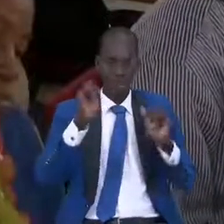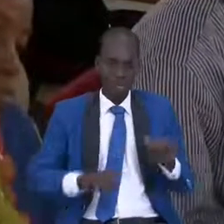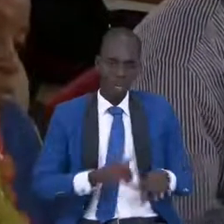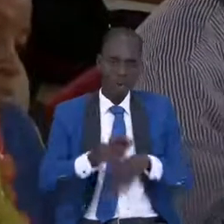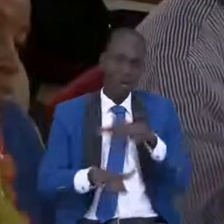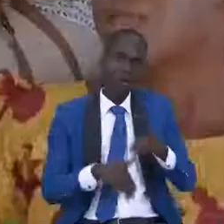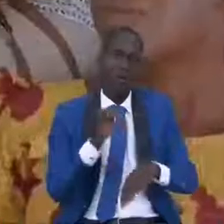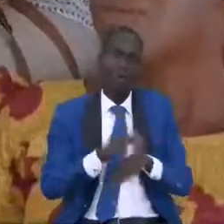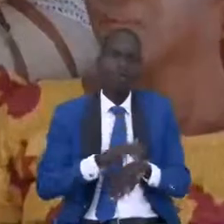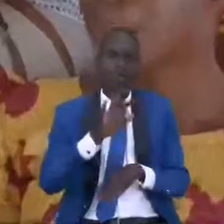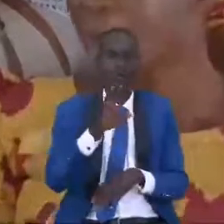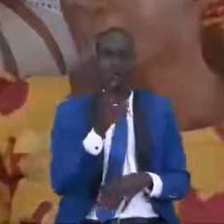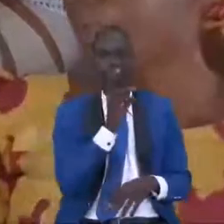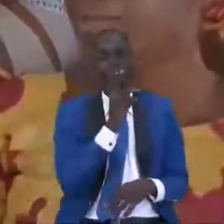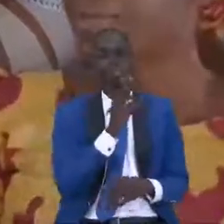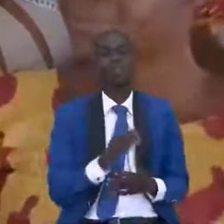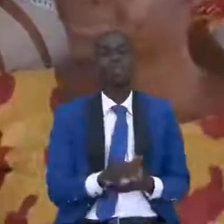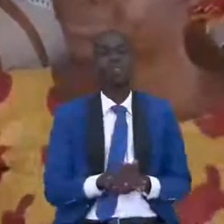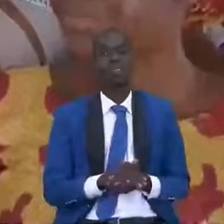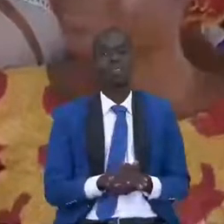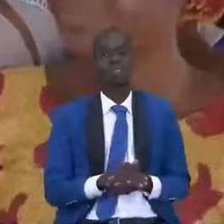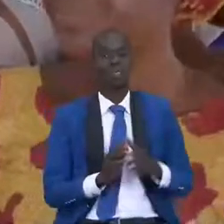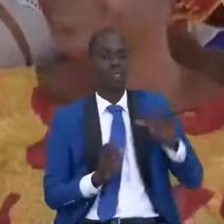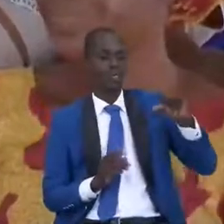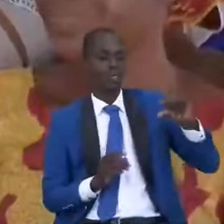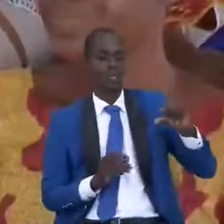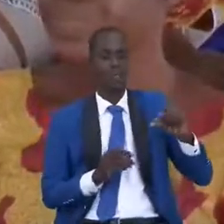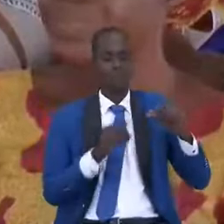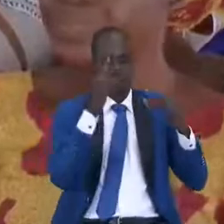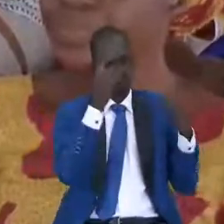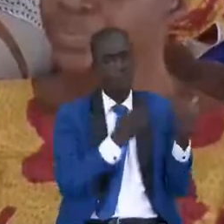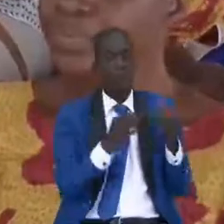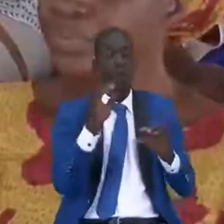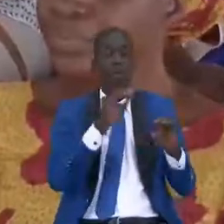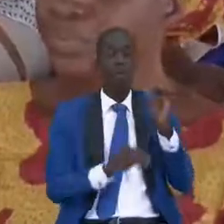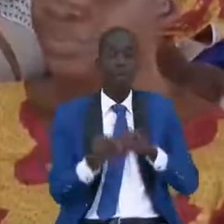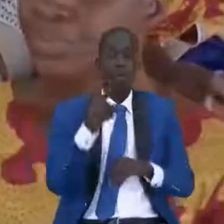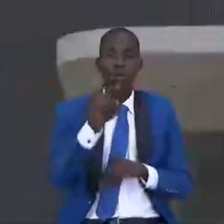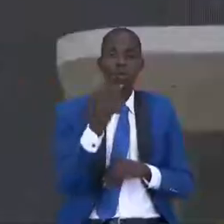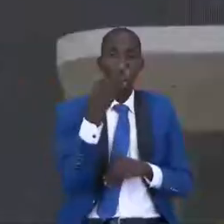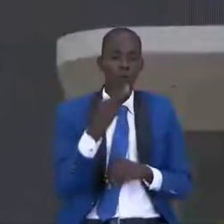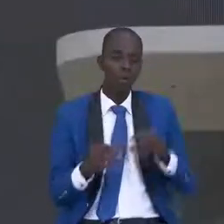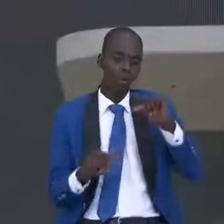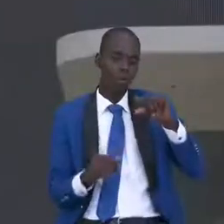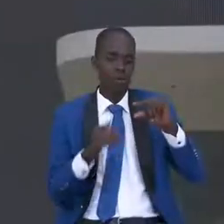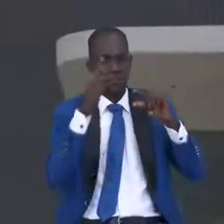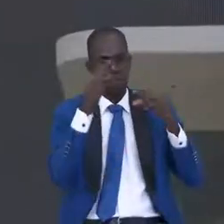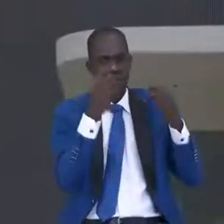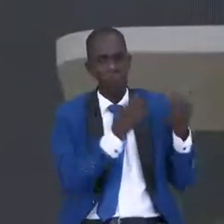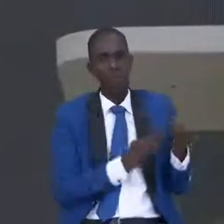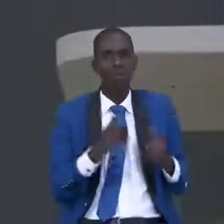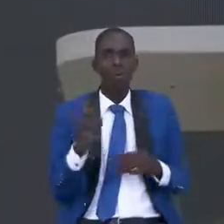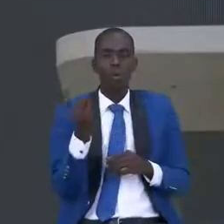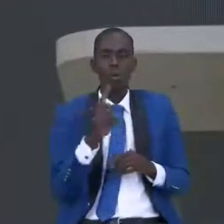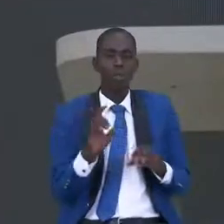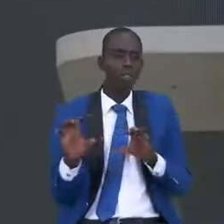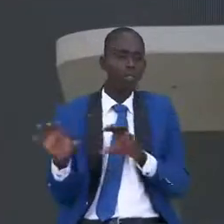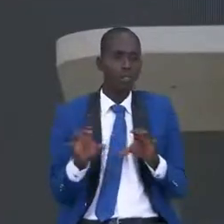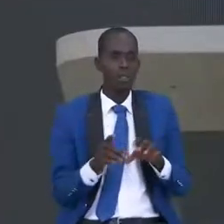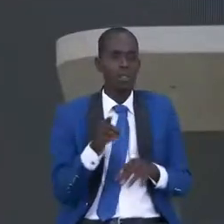l'eau. Peu de foi, homme de peu de foi, pourquoi as-tu